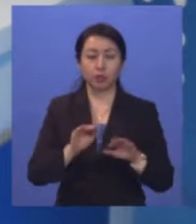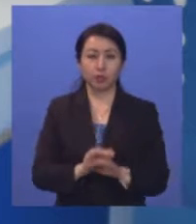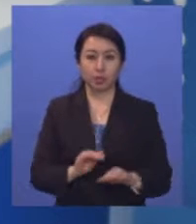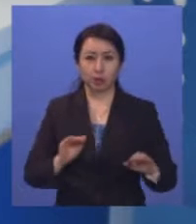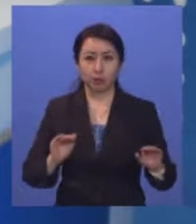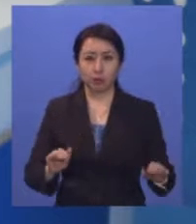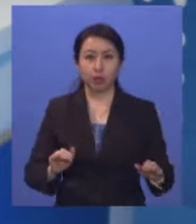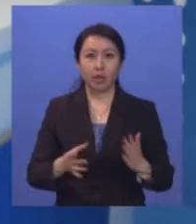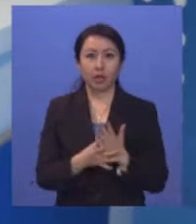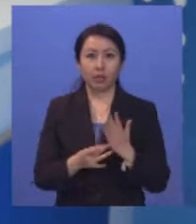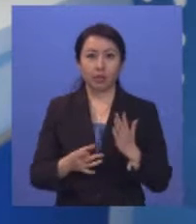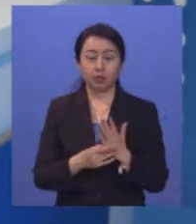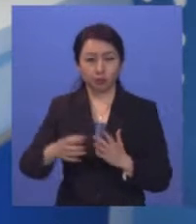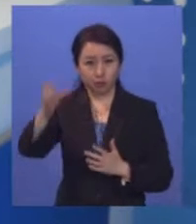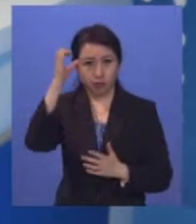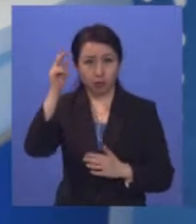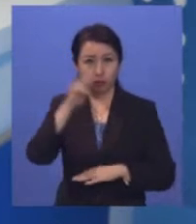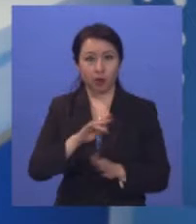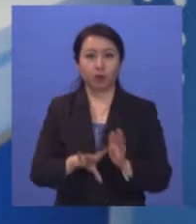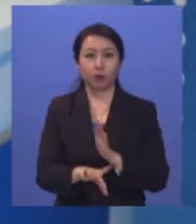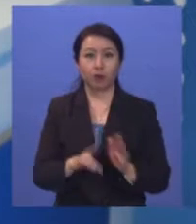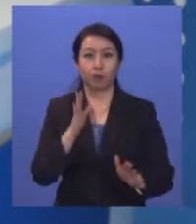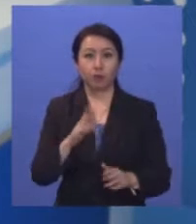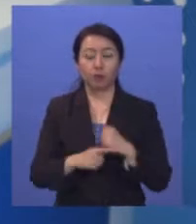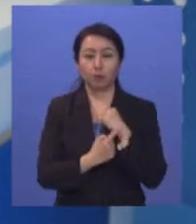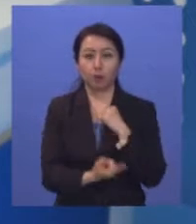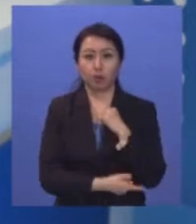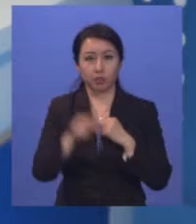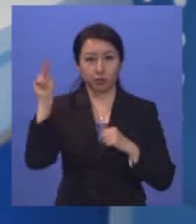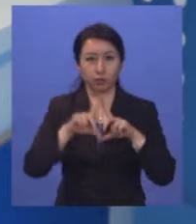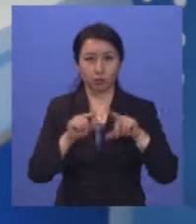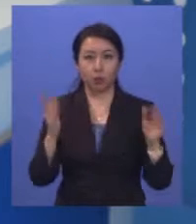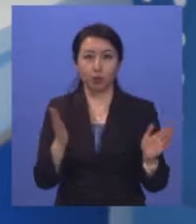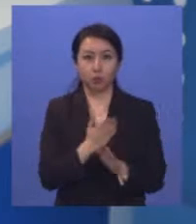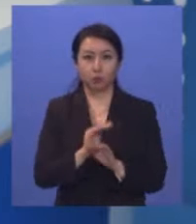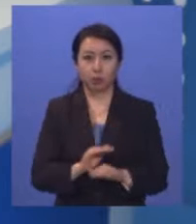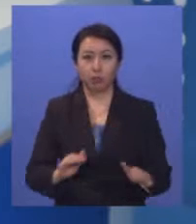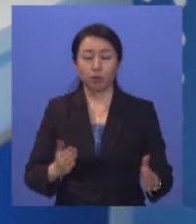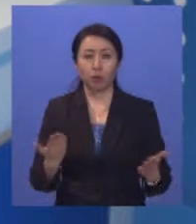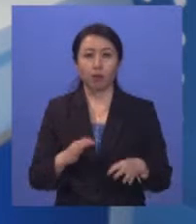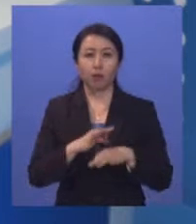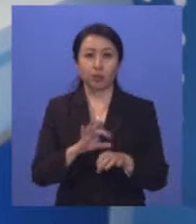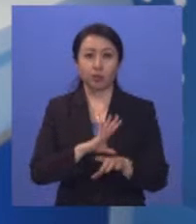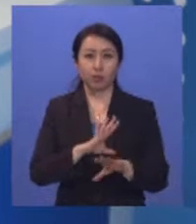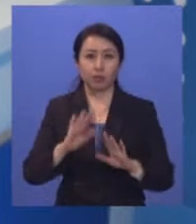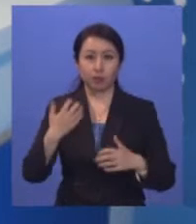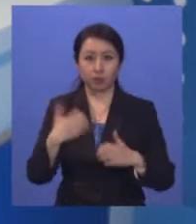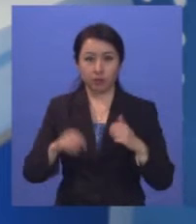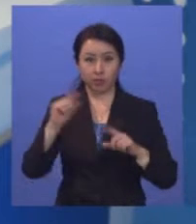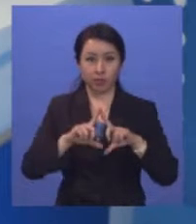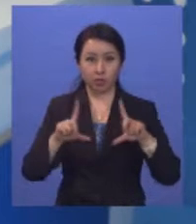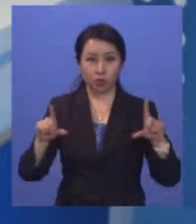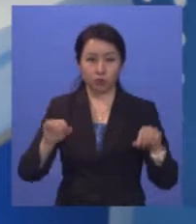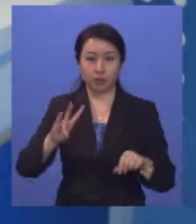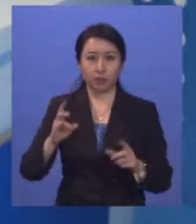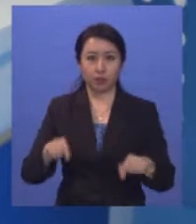ребят. Кроме того, экзамен на знание предмета по выбору станет последним в школьной судьбе ребят. О том, как прошло это событие в средней